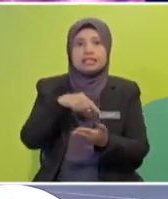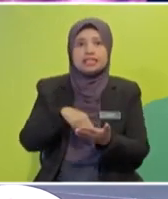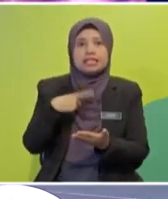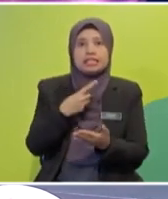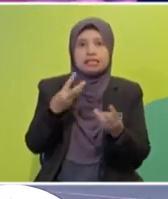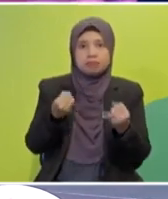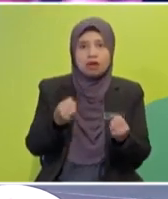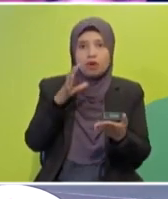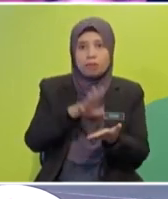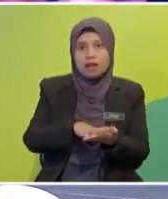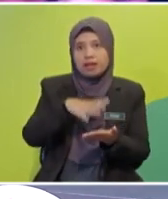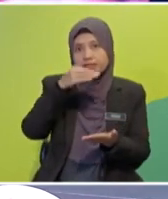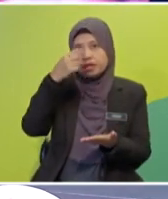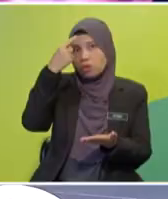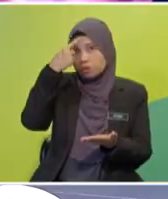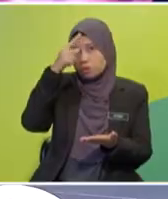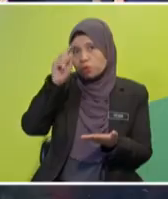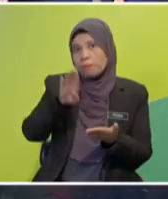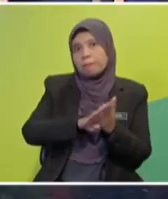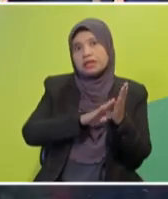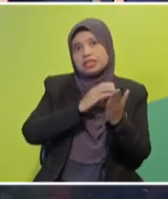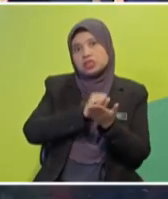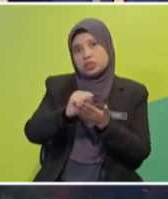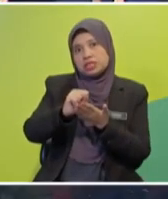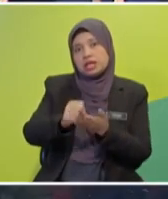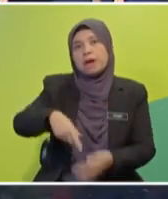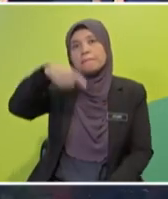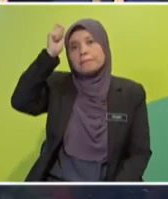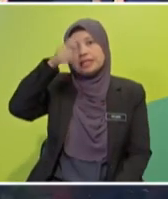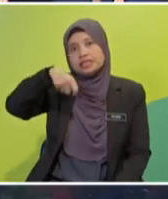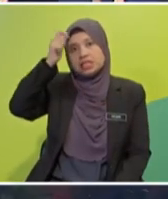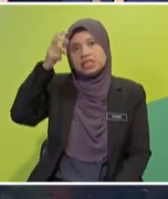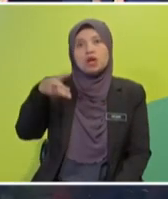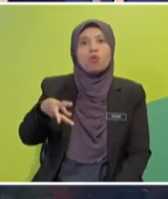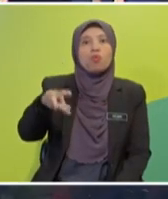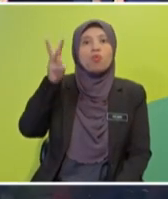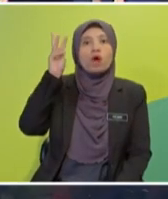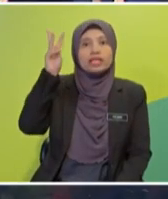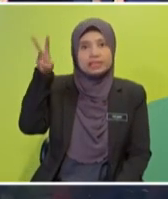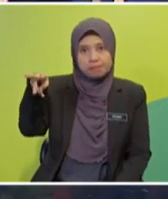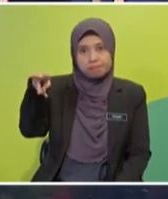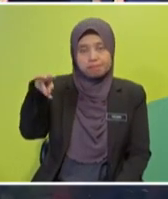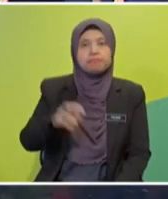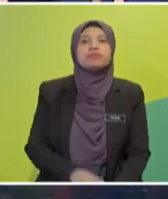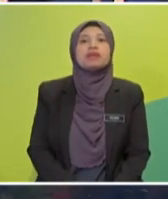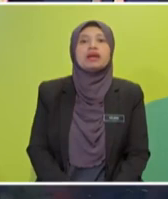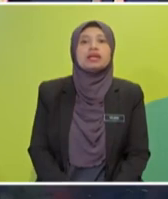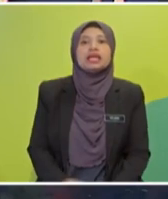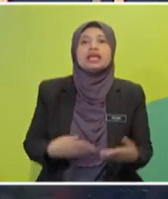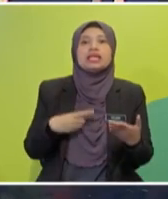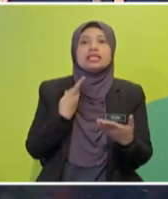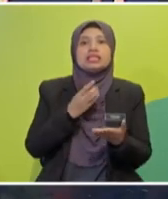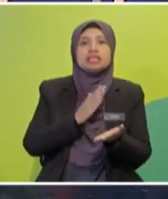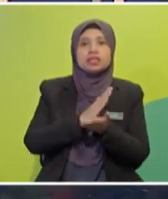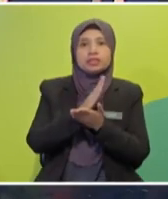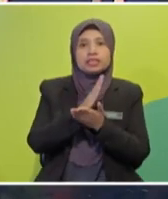macam mana cara untuk bersuci, betul Ustazah? Bersuci, mandi wajib. Okey. Dipersilakan. Okey, terima kasih Aiman. Okey, kita teruskan ya, murid-murid